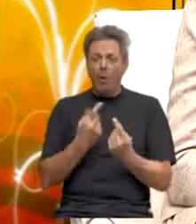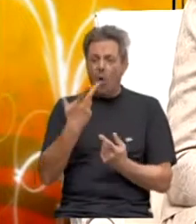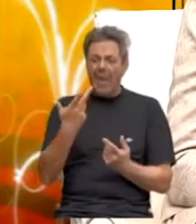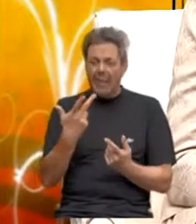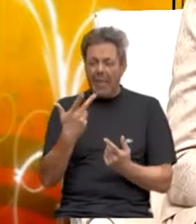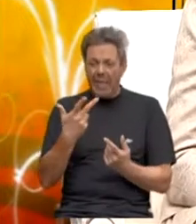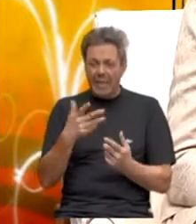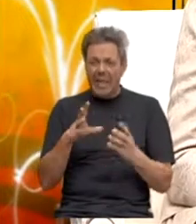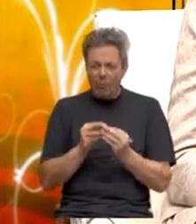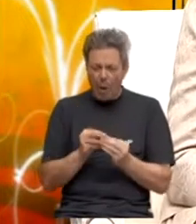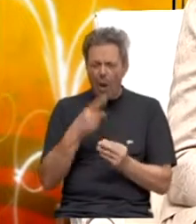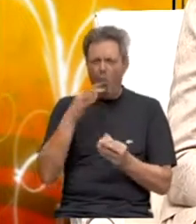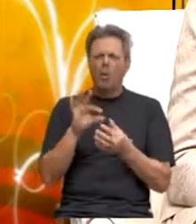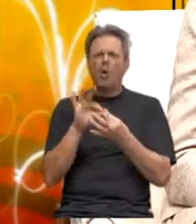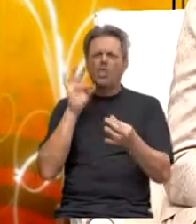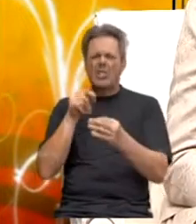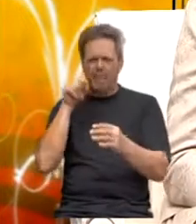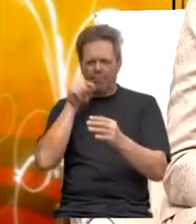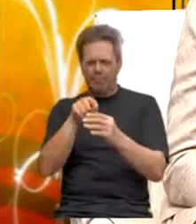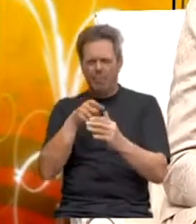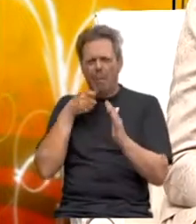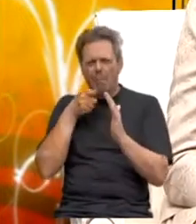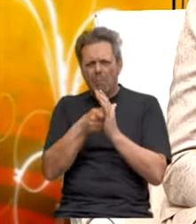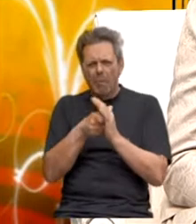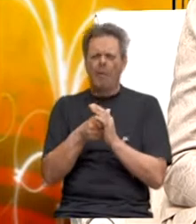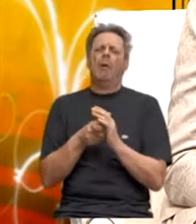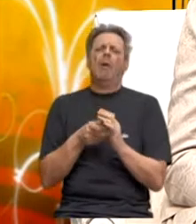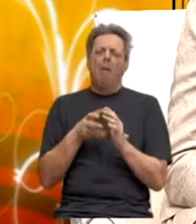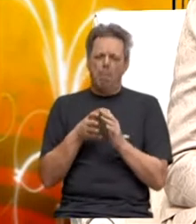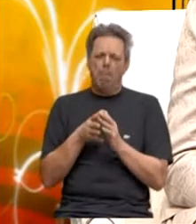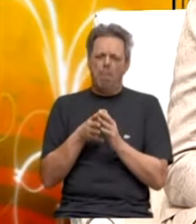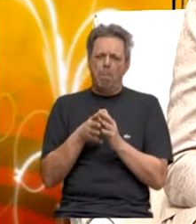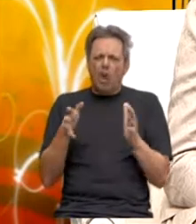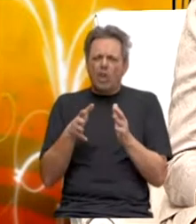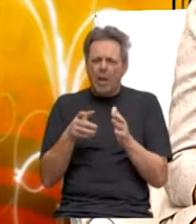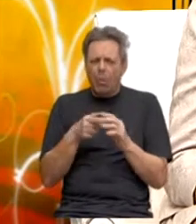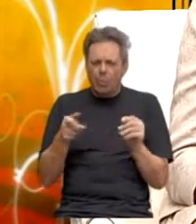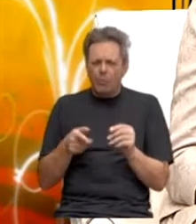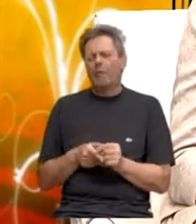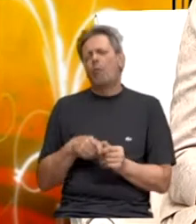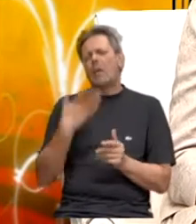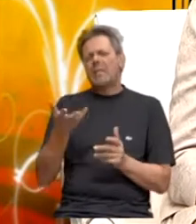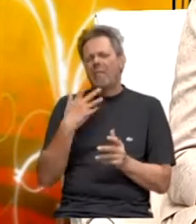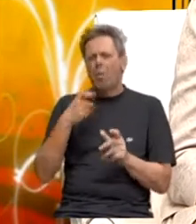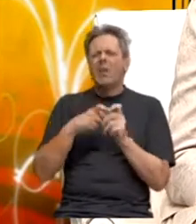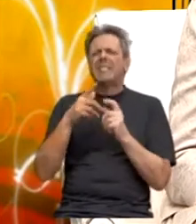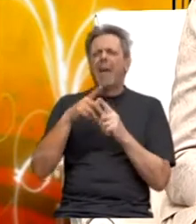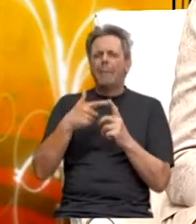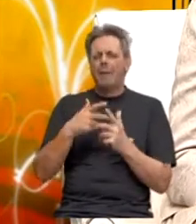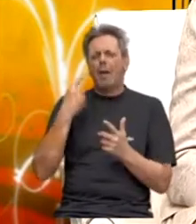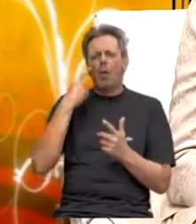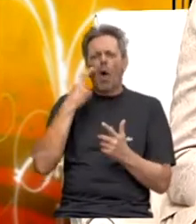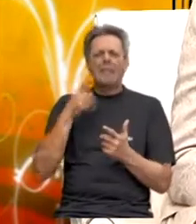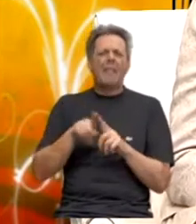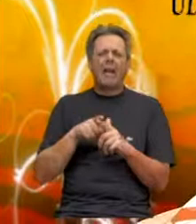prođemo kroz tu zatvorenu krvnu žilu, proširimo je sa balonom i u nju stavimo stent koji otprilike izgleda kao feder na